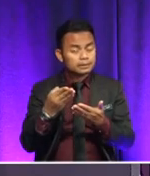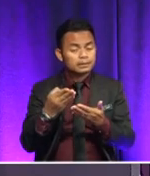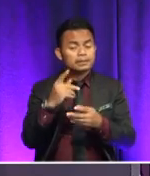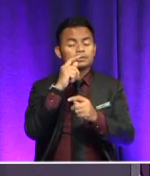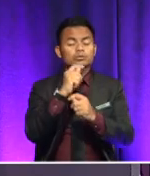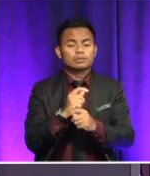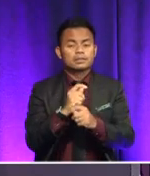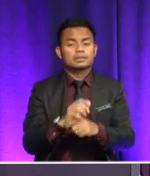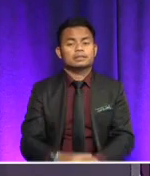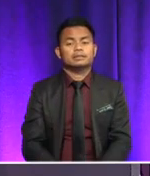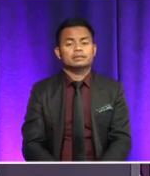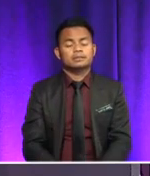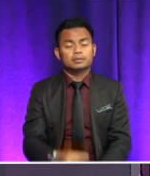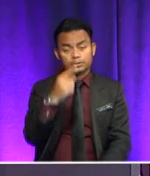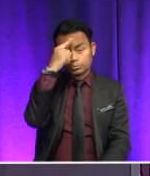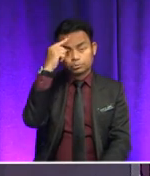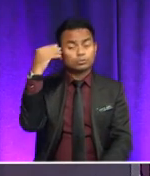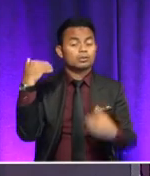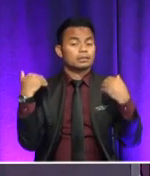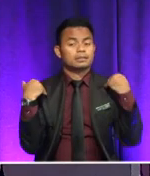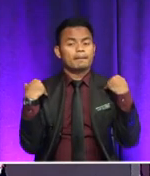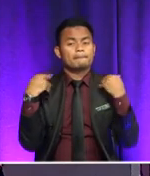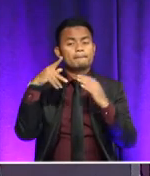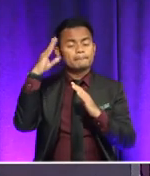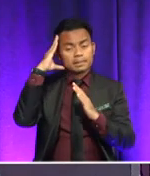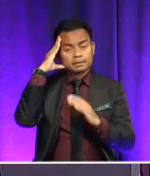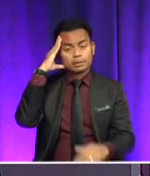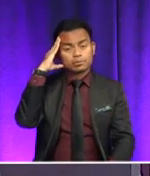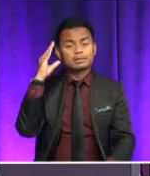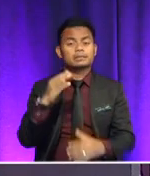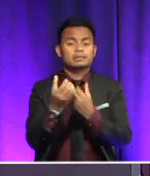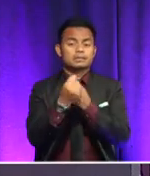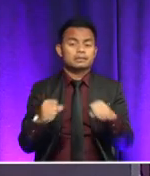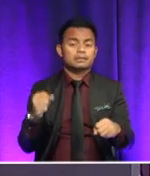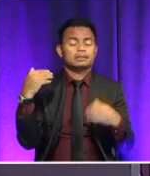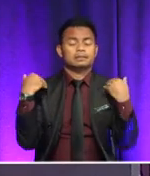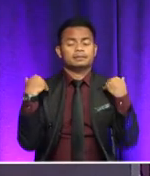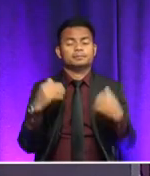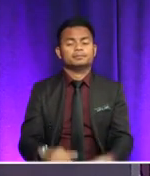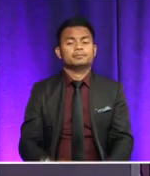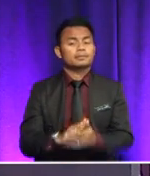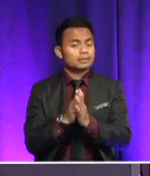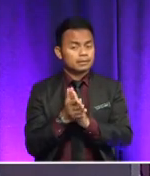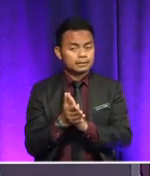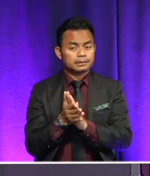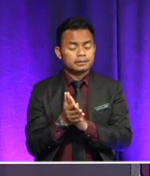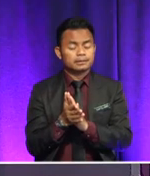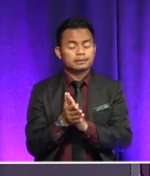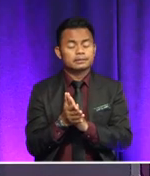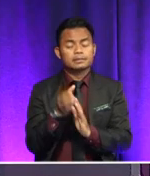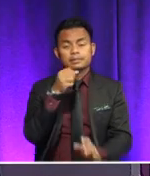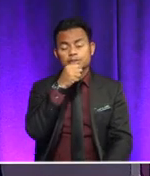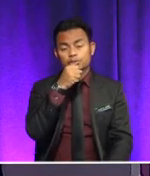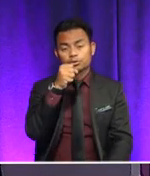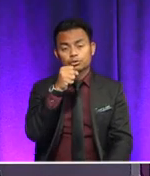ada pengetahuan baik jadi saya telah menyuruh anak-anak murid Saya mencari maklumat di Potter resmi lembaga